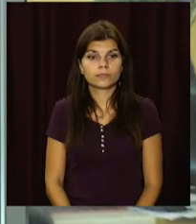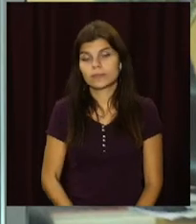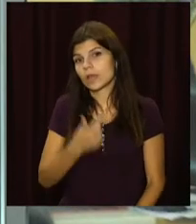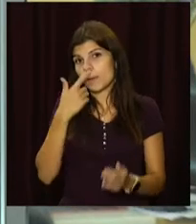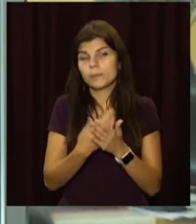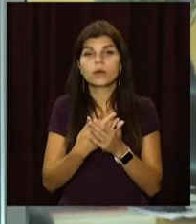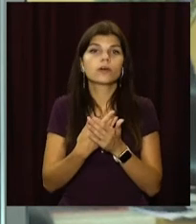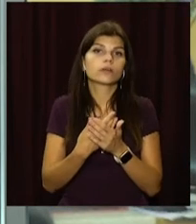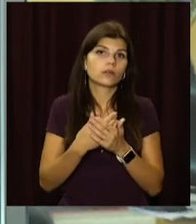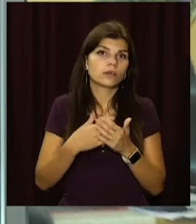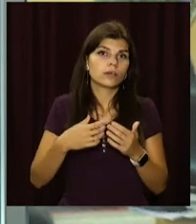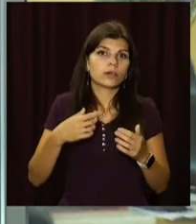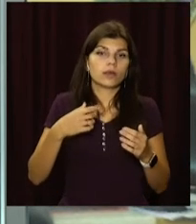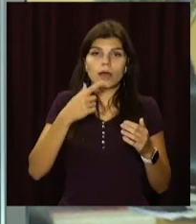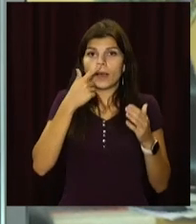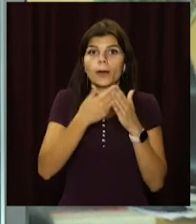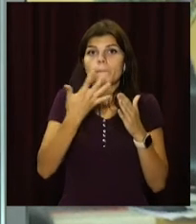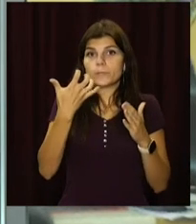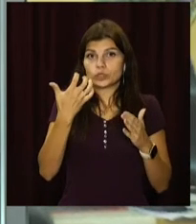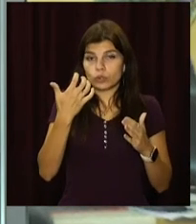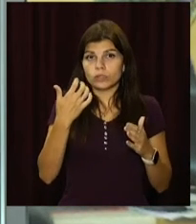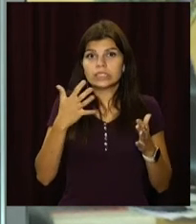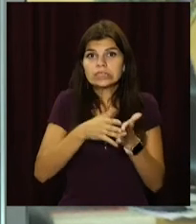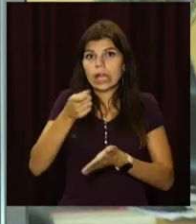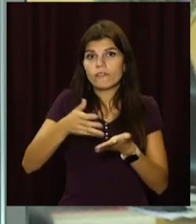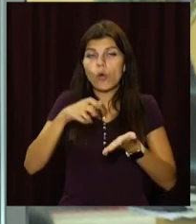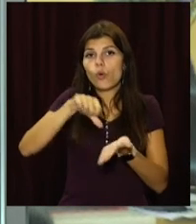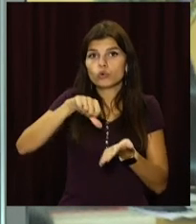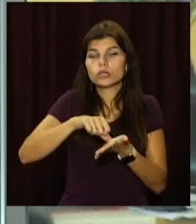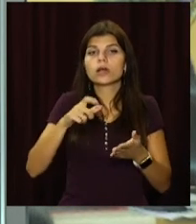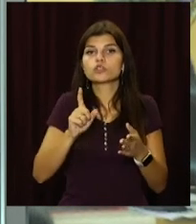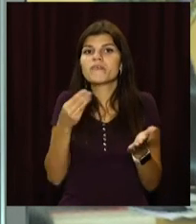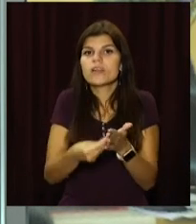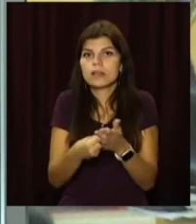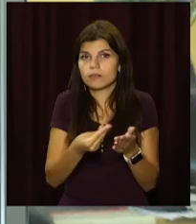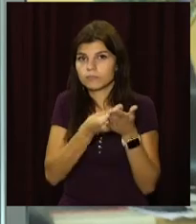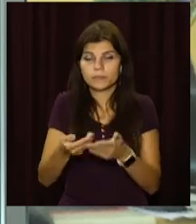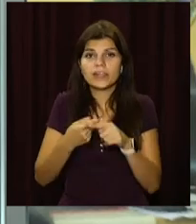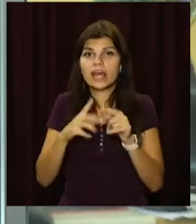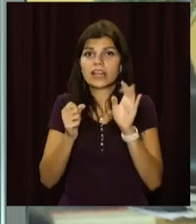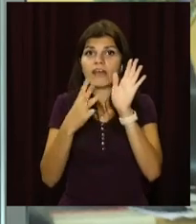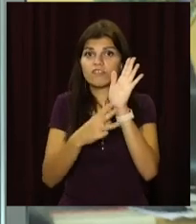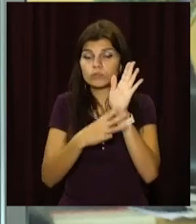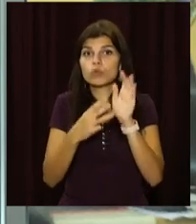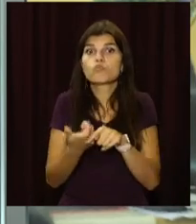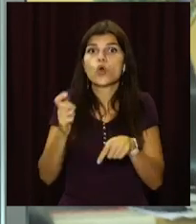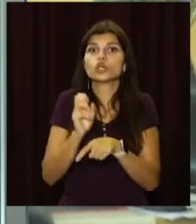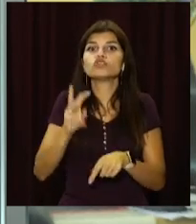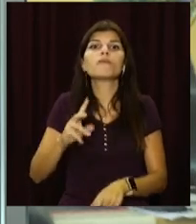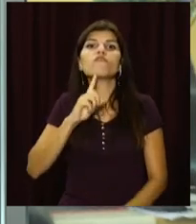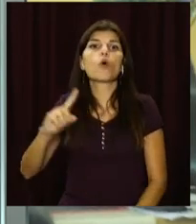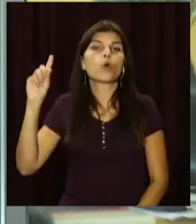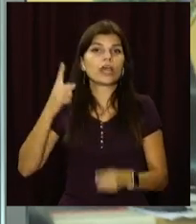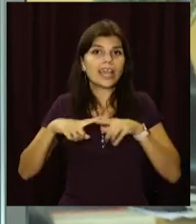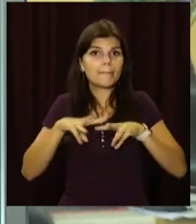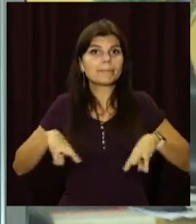Майже півтисячі заявок подали цьогоріч дніпряни на участь у програмі співфінансування. Це на 80 більше, ніж торік, кажуть у міській